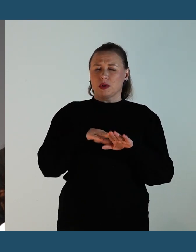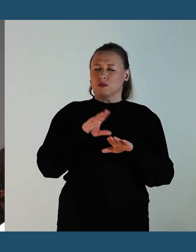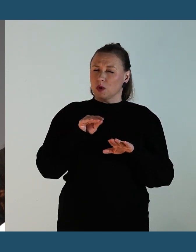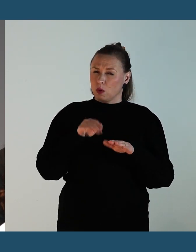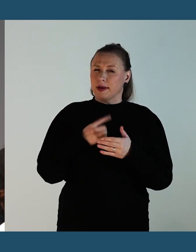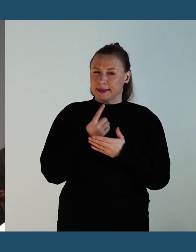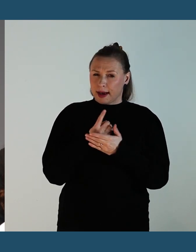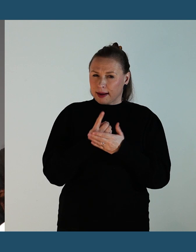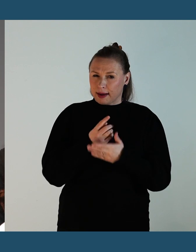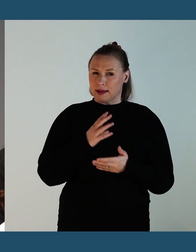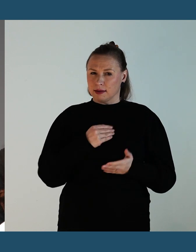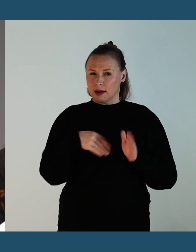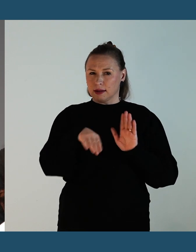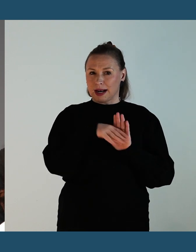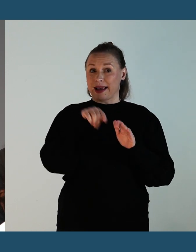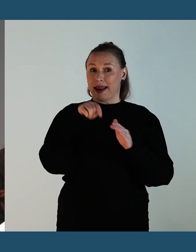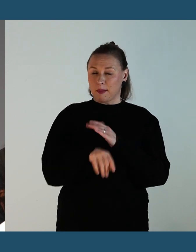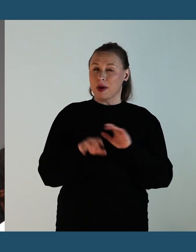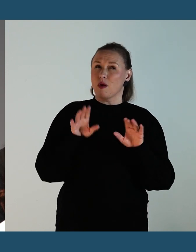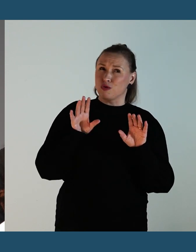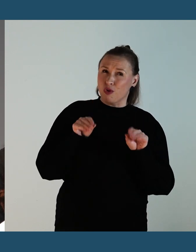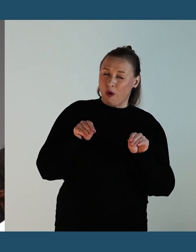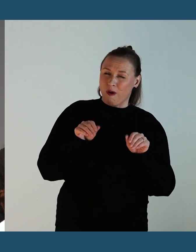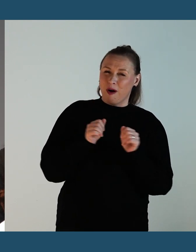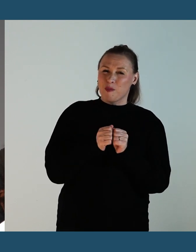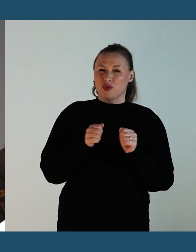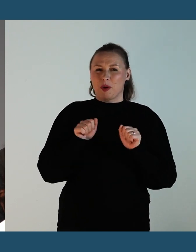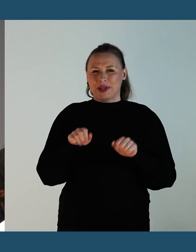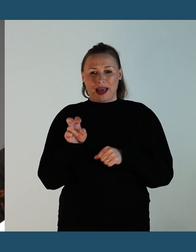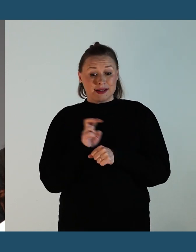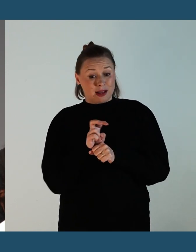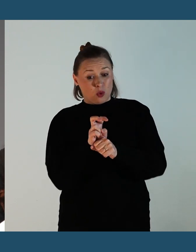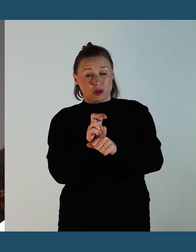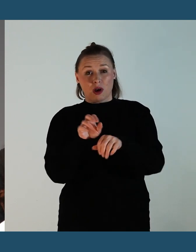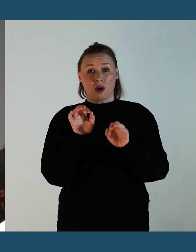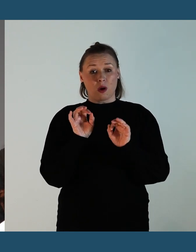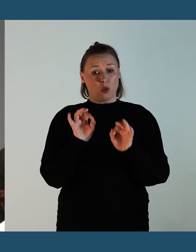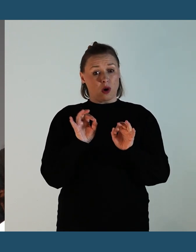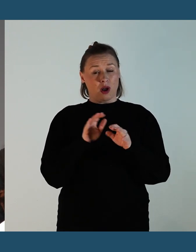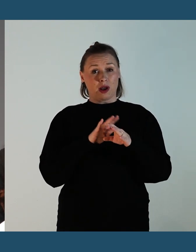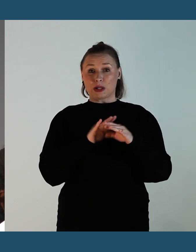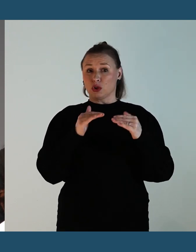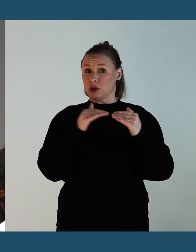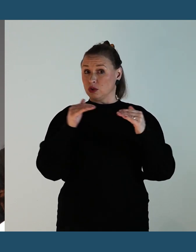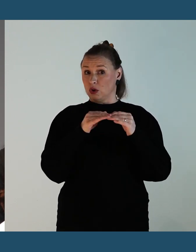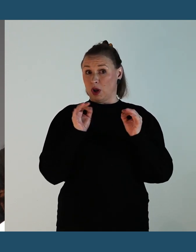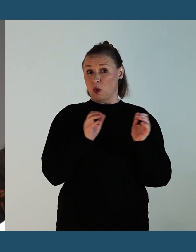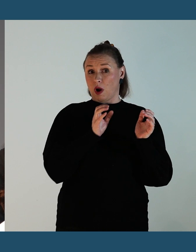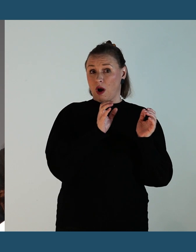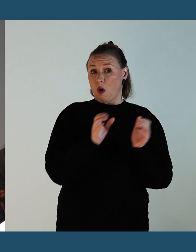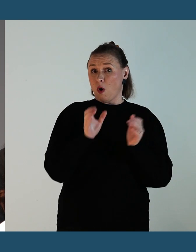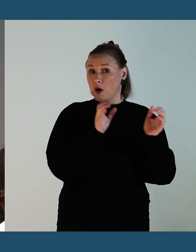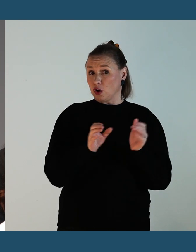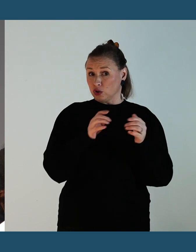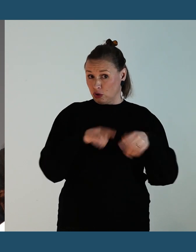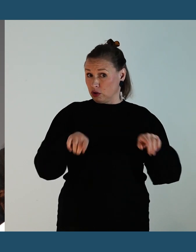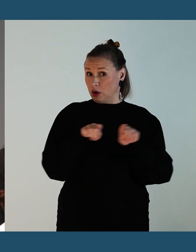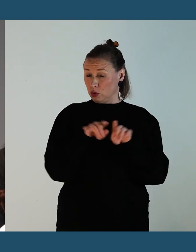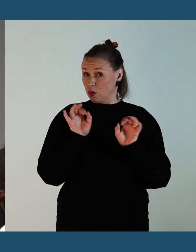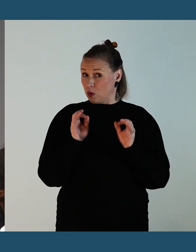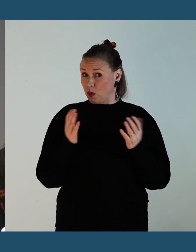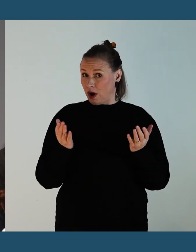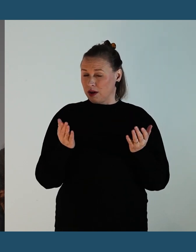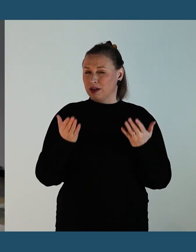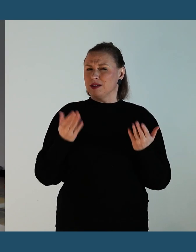vihdoinkin tämä translaki saatiin läpi, mutta sitten pitää seurata, miten käytännössä hoidot esimerkiksi toteutuu. Että tällä hetkellä saavutettavuudessa